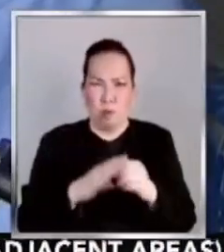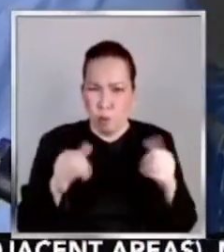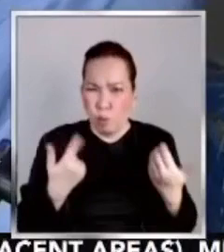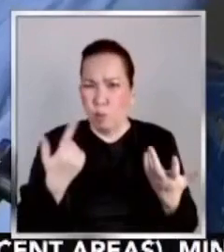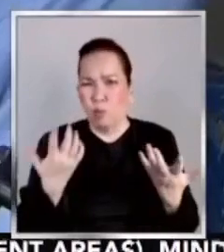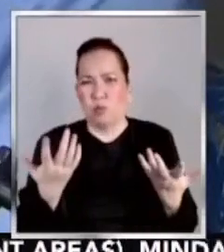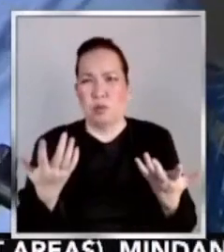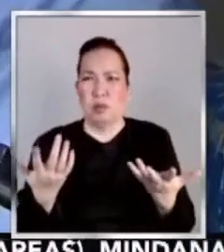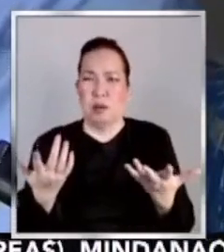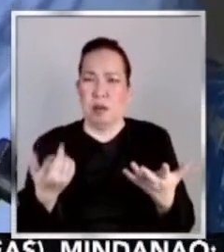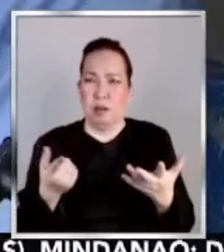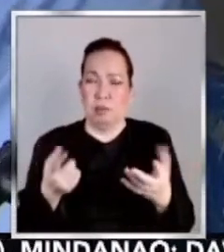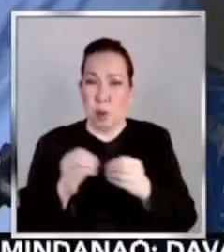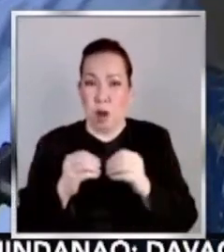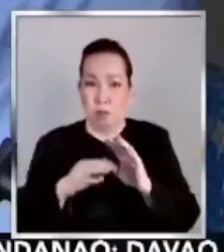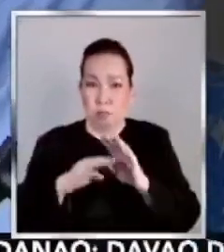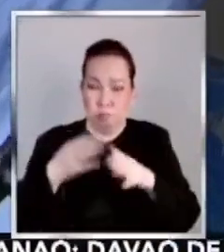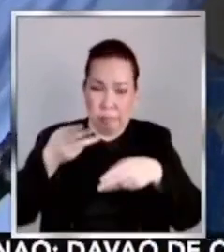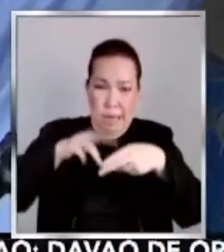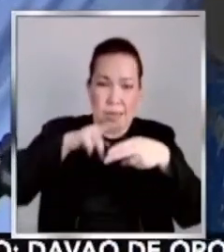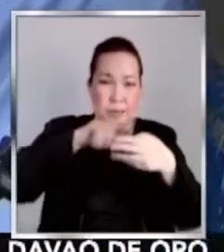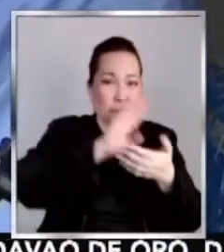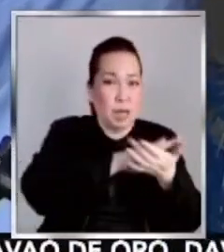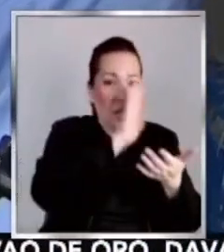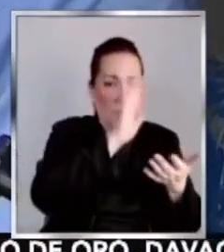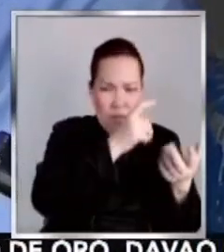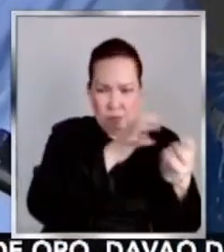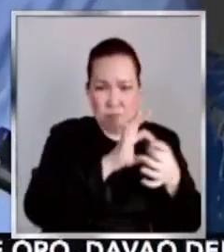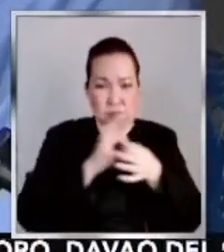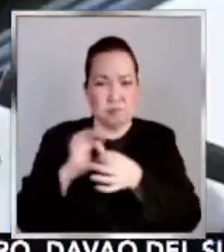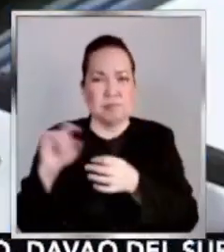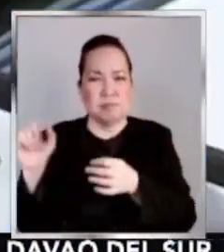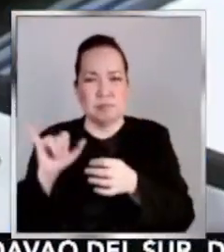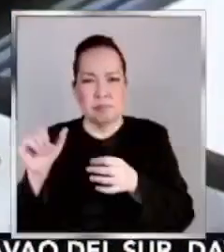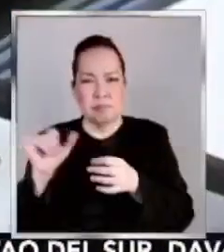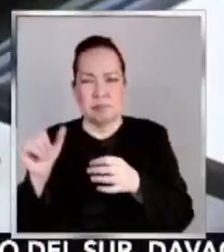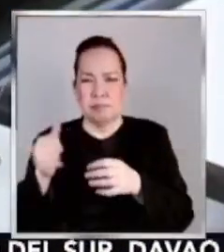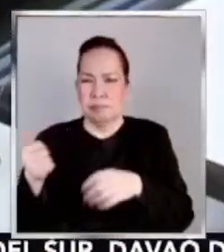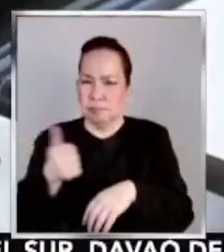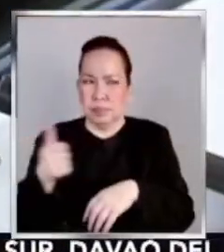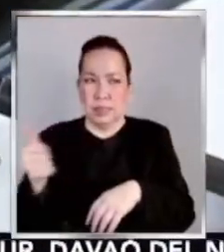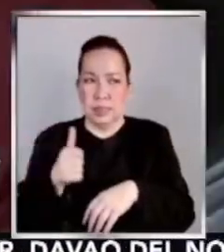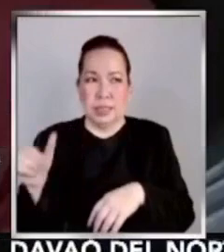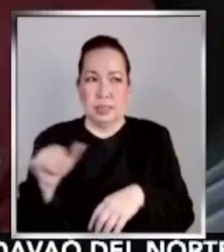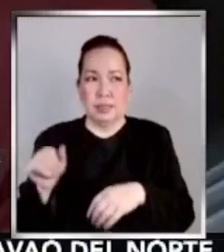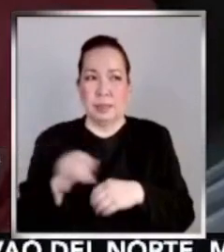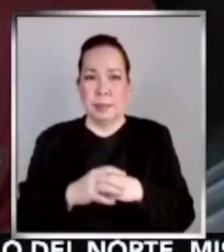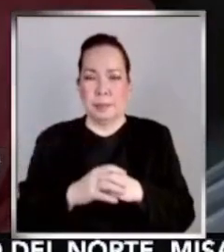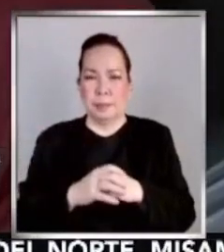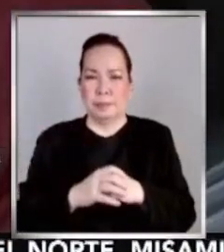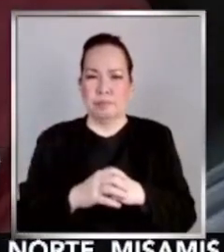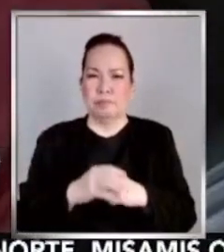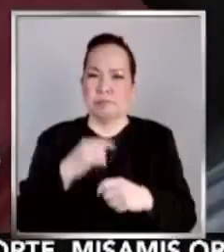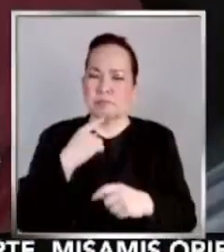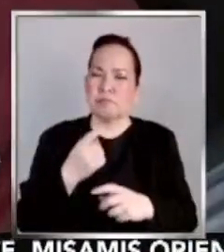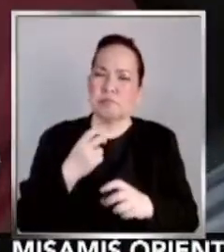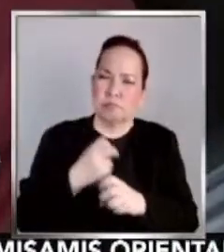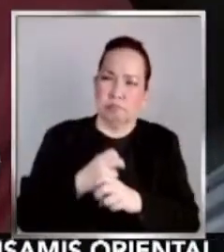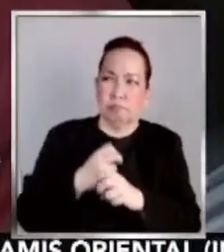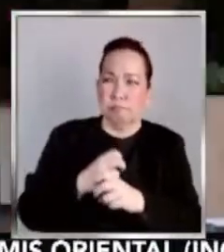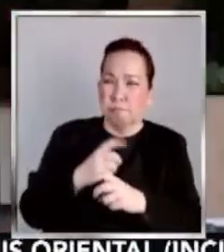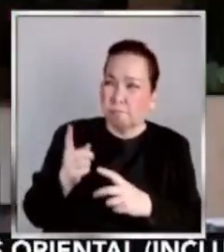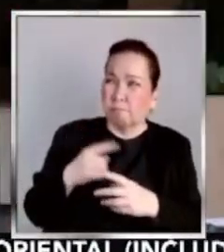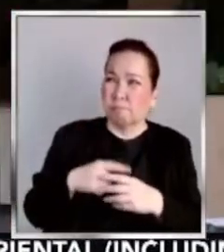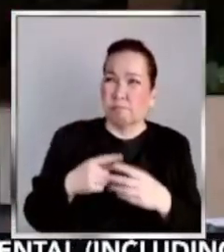yung krudo, kaya sana rin po, kahit pa paano, taas na rin pamasahe. Pahirap na naman yan, boss. Gasolina lang at saka may aring taxi ang